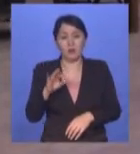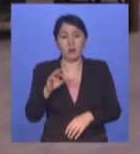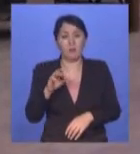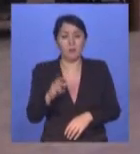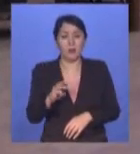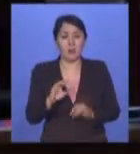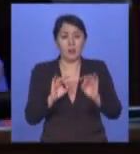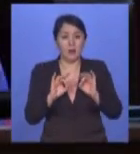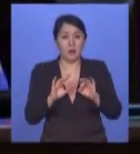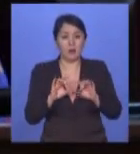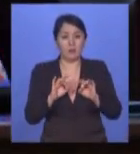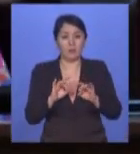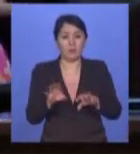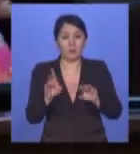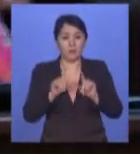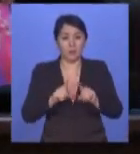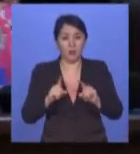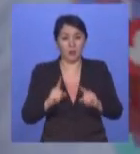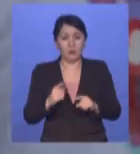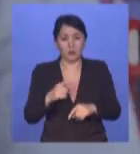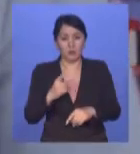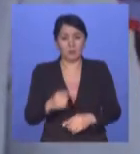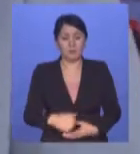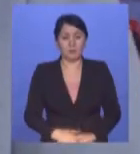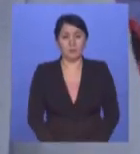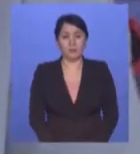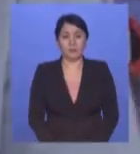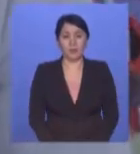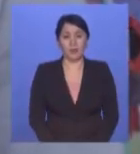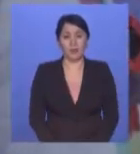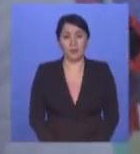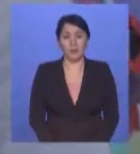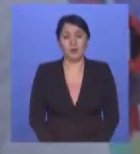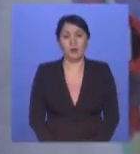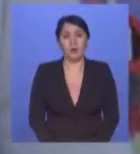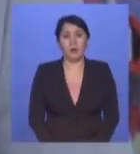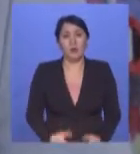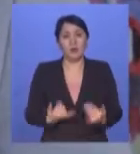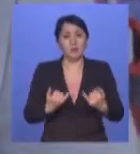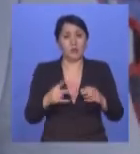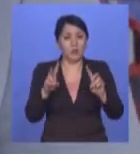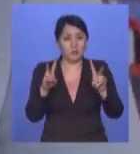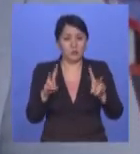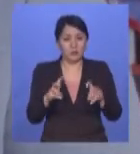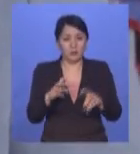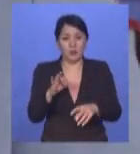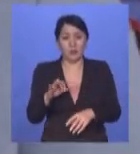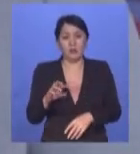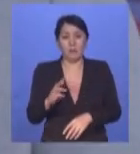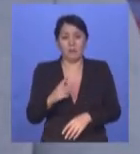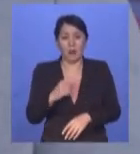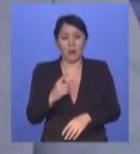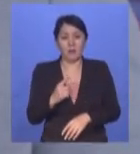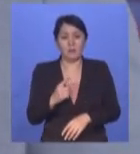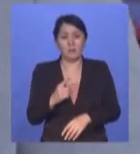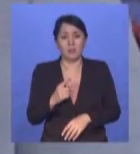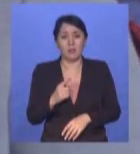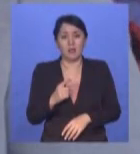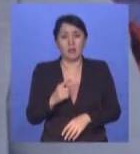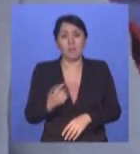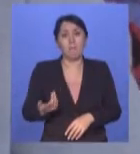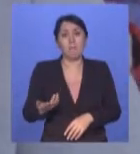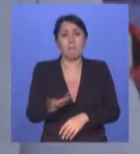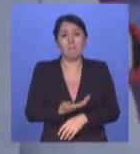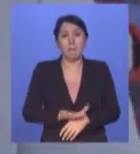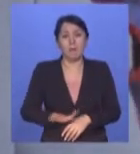жайлы айтып, оның артықшылықтарымен бөлісті. Мен бүгінгі айтып отырған тақырыбым бұл STEAM әдістемесі жайлы болды. Жалпы